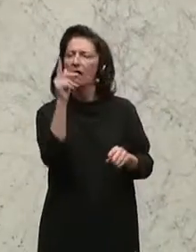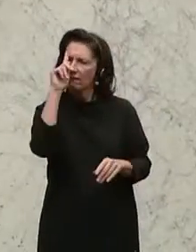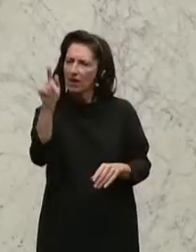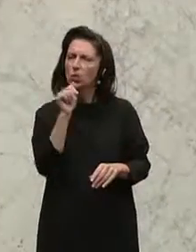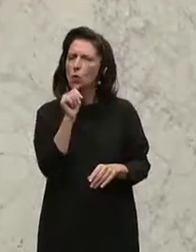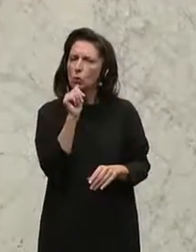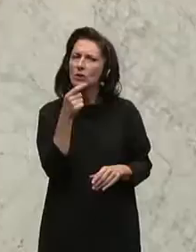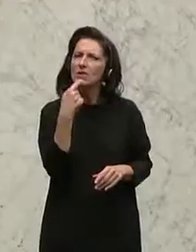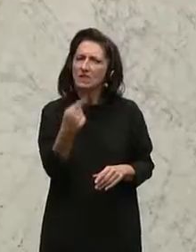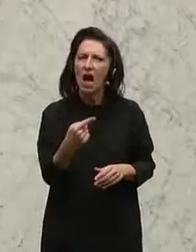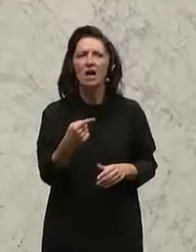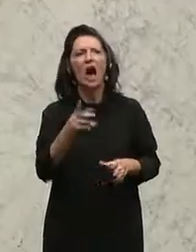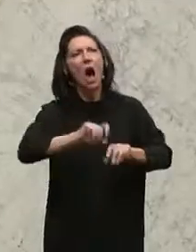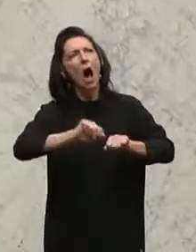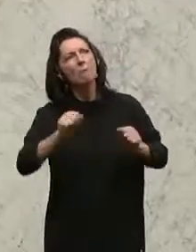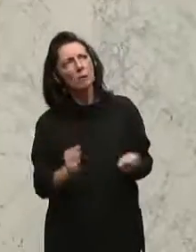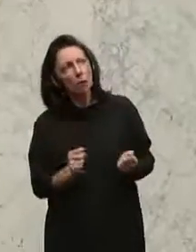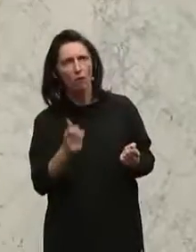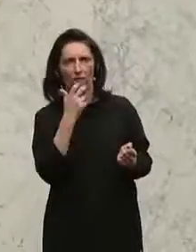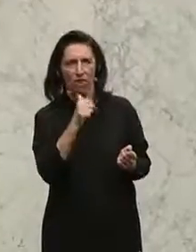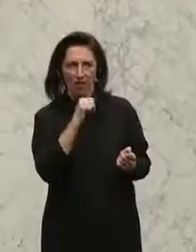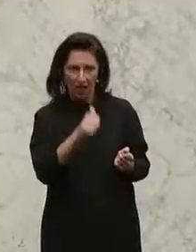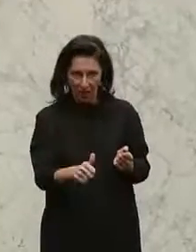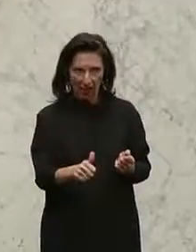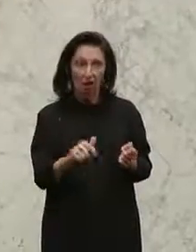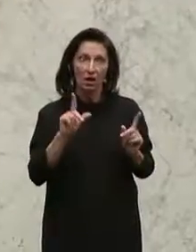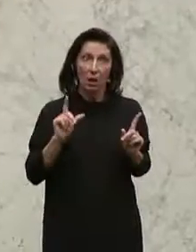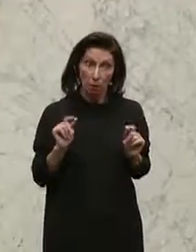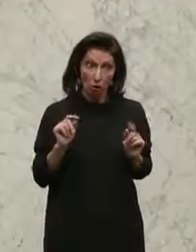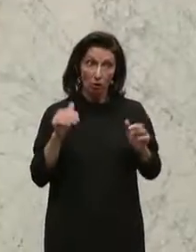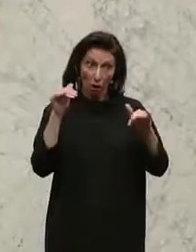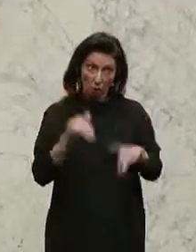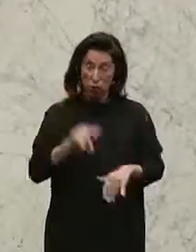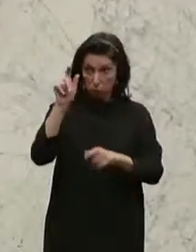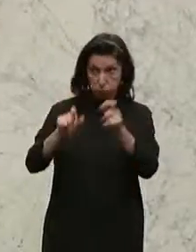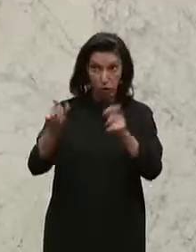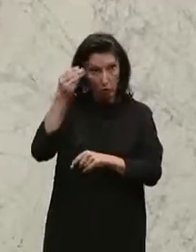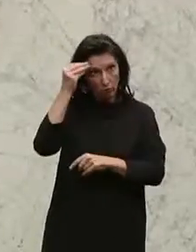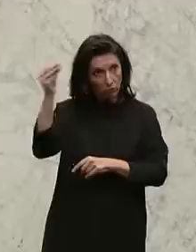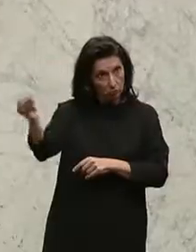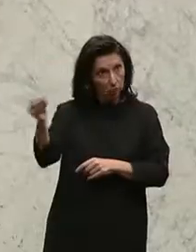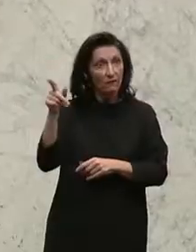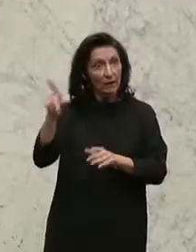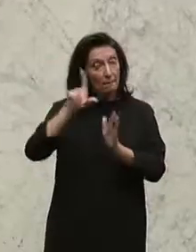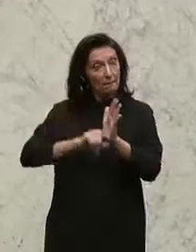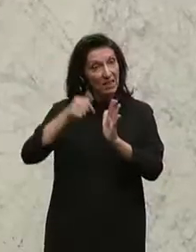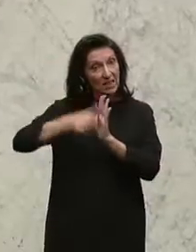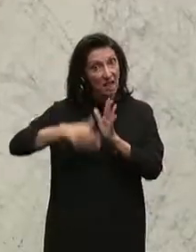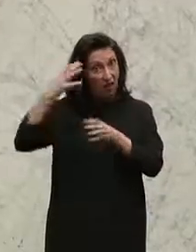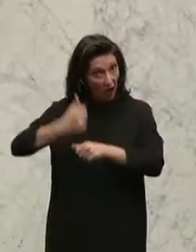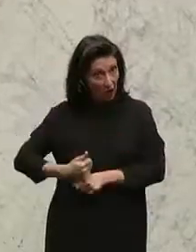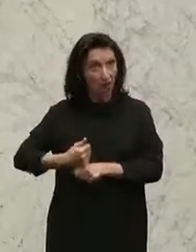dass sie den Abbruch nicht wollen. Okay, da müssen sie das den Leuten vertreten, dass sie eigentlich die Türkei, wenn sie demokratische Mindeststandards einhält,